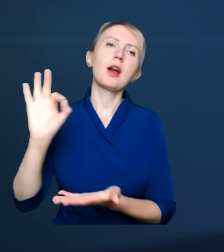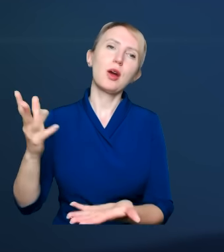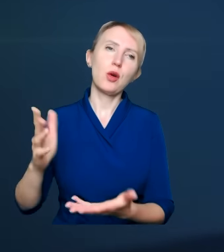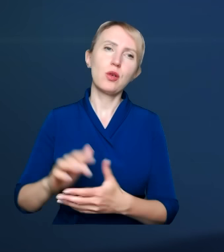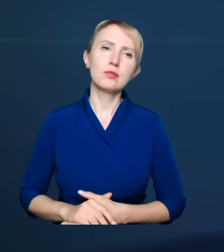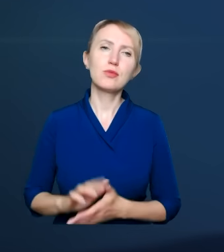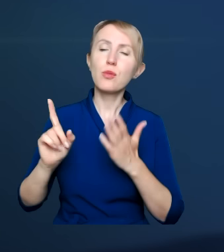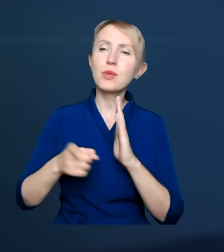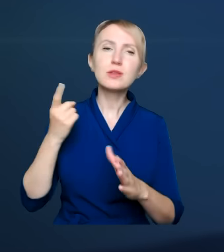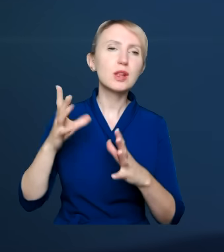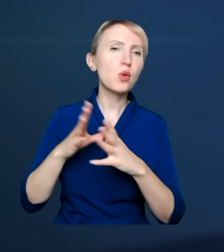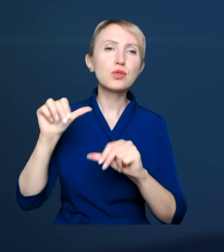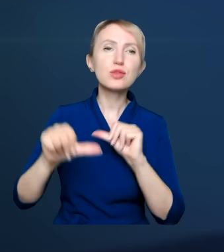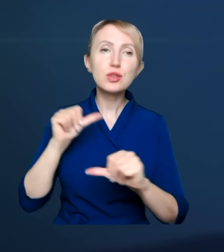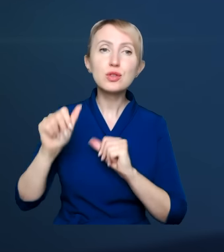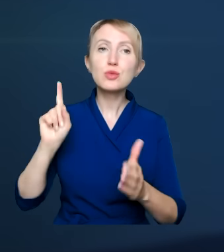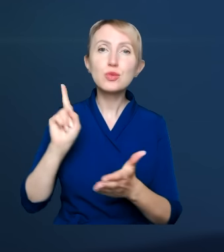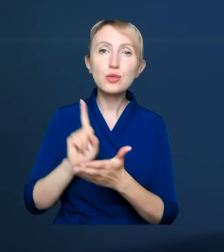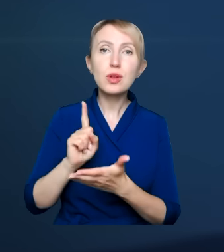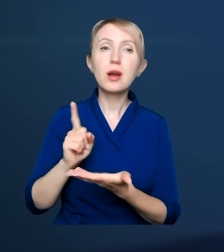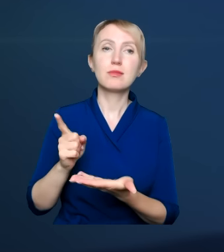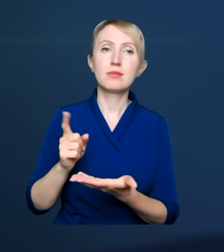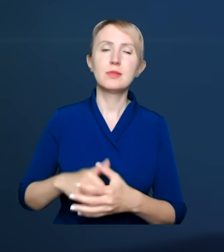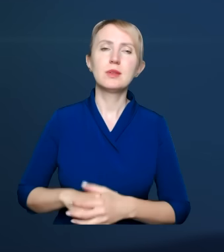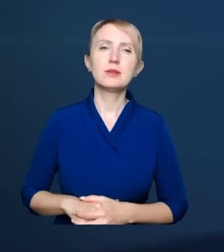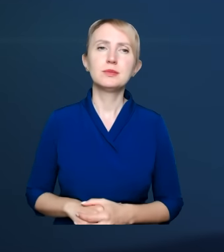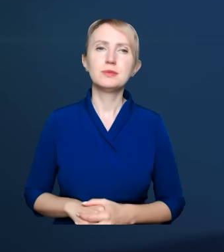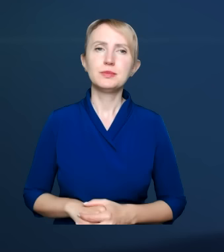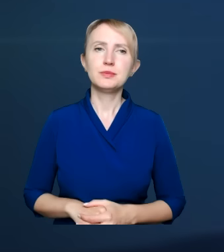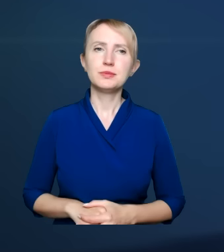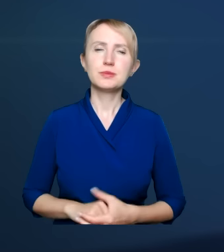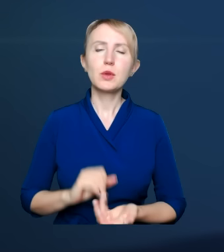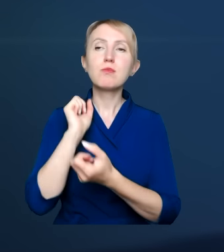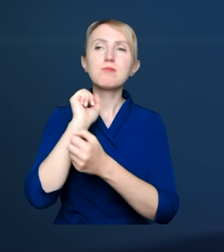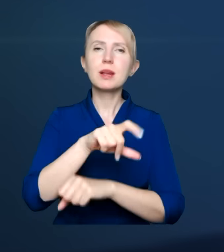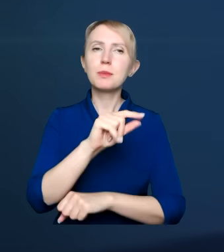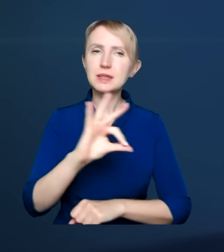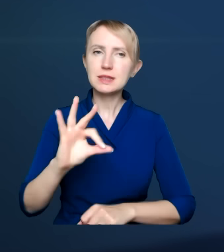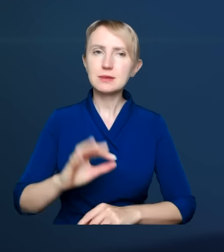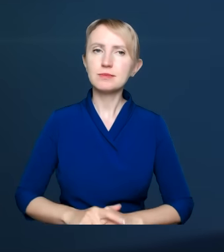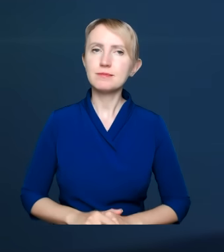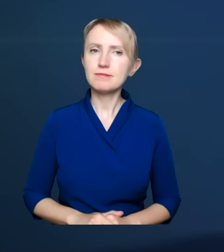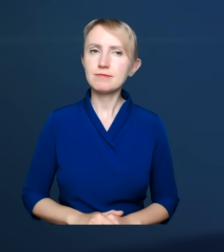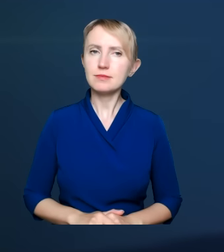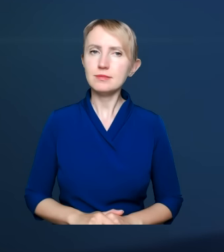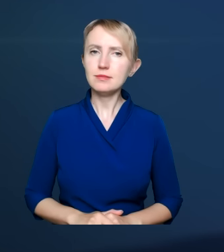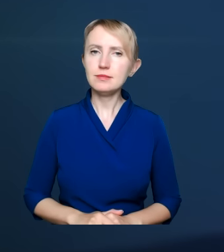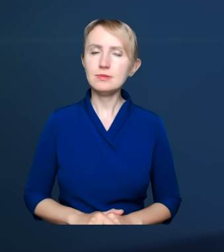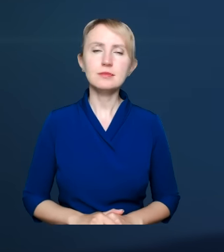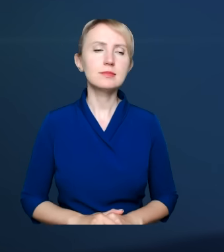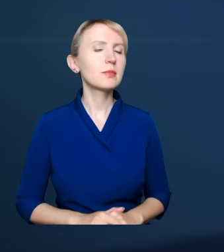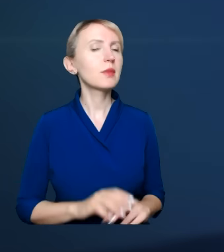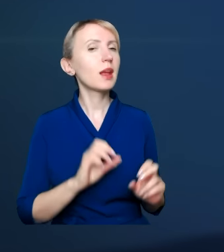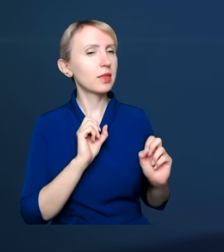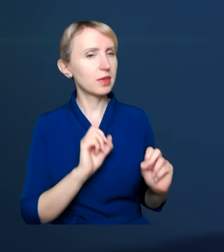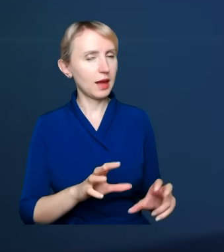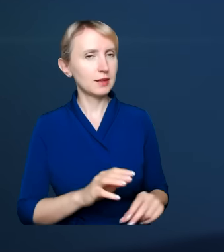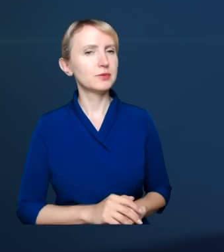od 10 lat kiedy to ugrupowanie pokonuje prawo i sprawi No tak ale to od